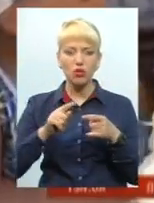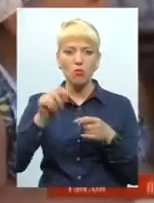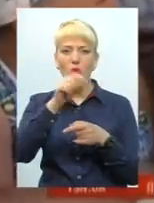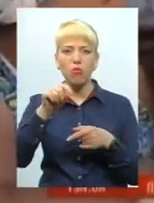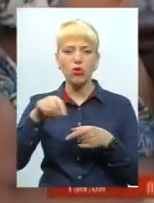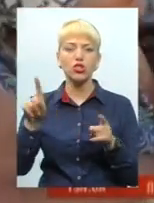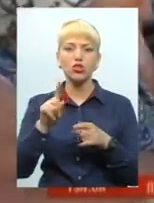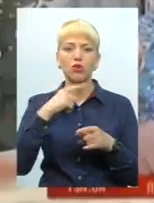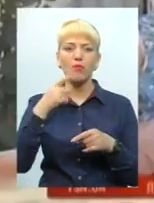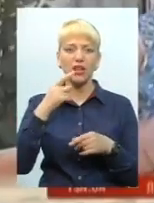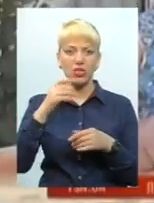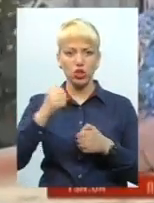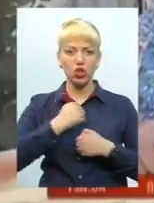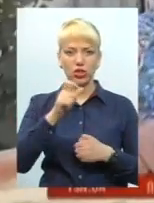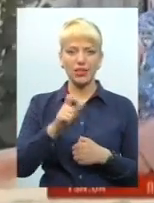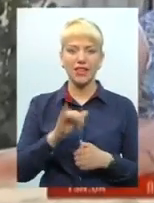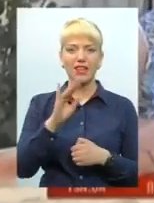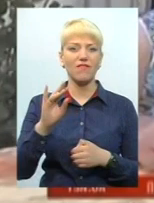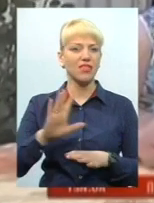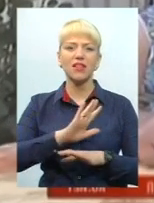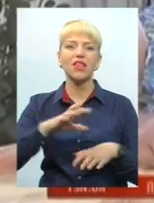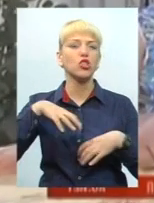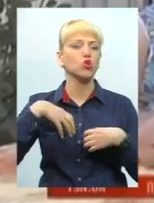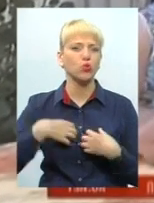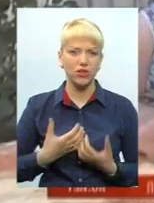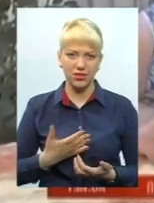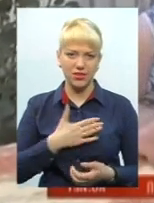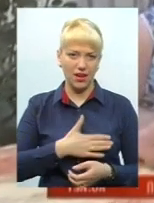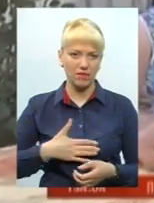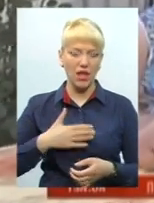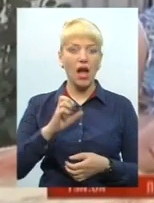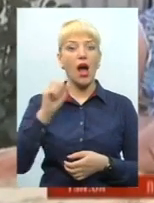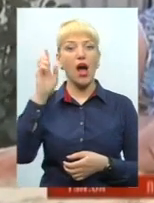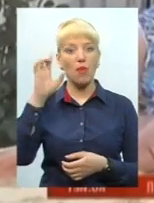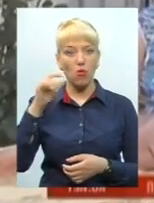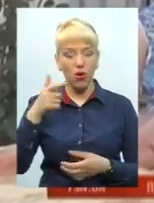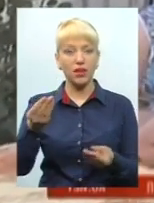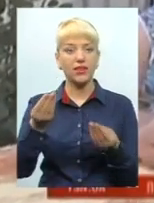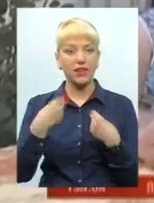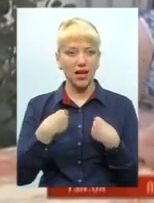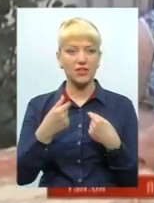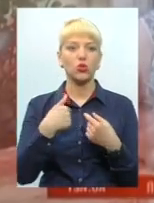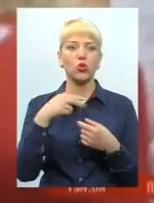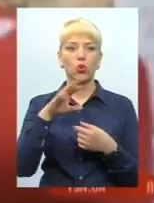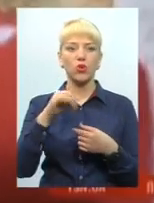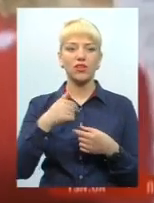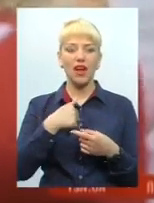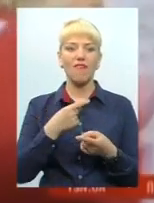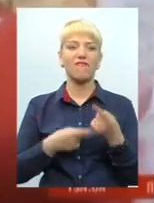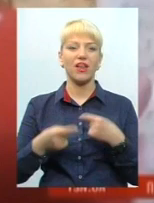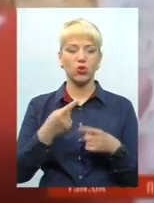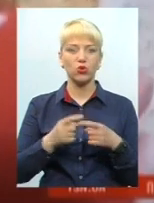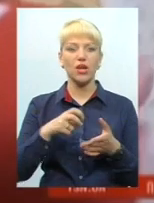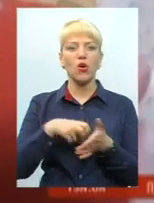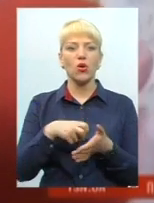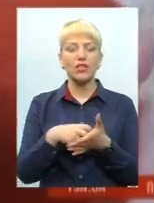родині солдат Іванко. Не журіться, а Бог дасть, то я вернусь. У листі їх